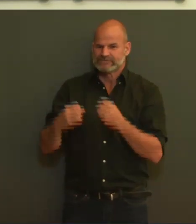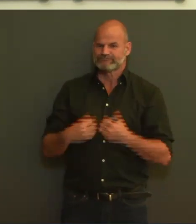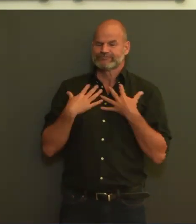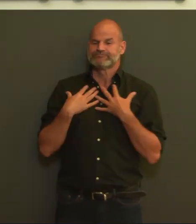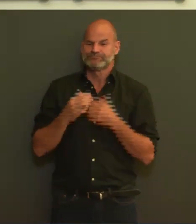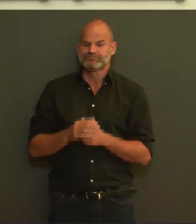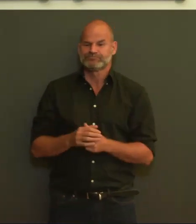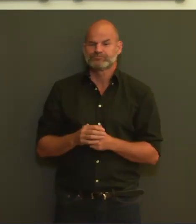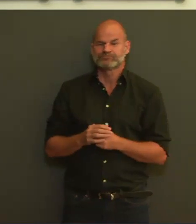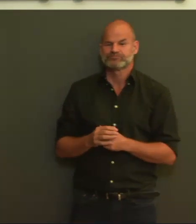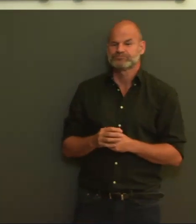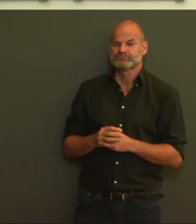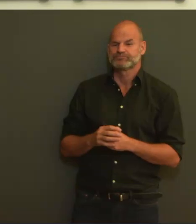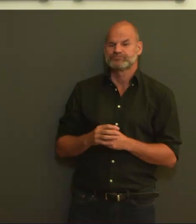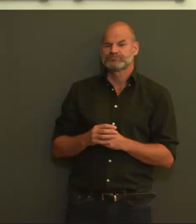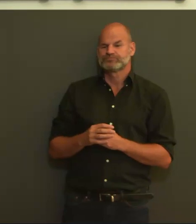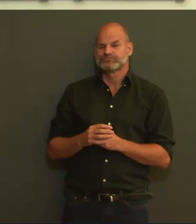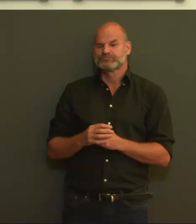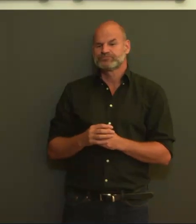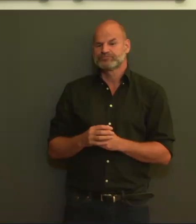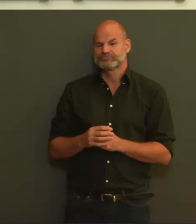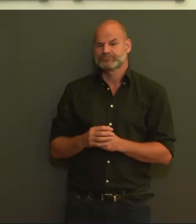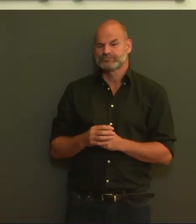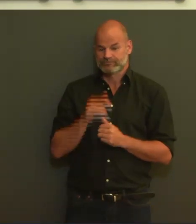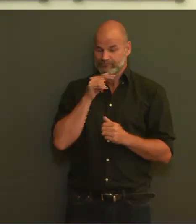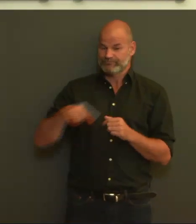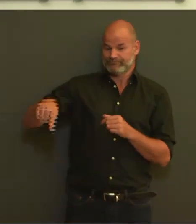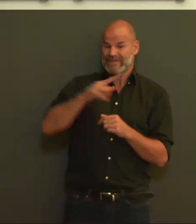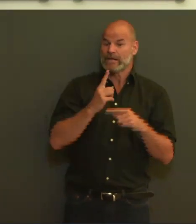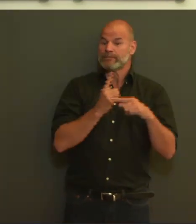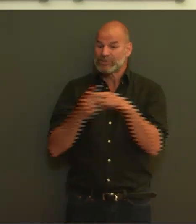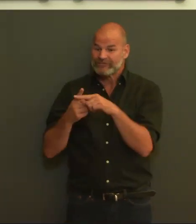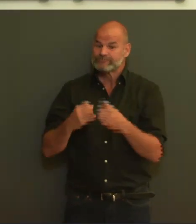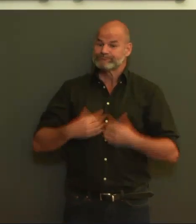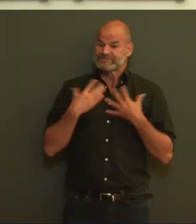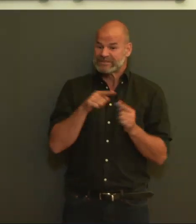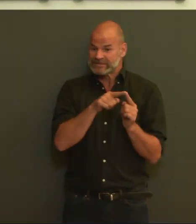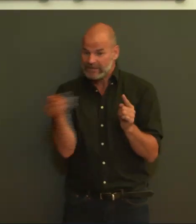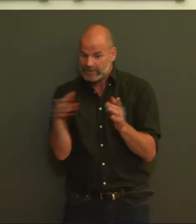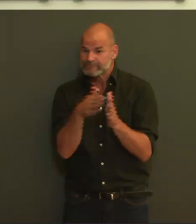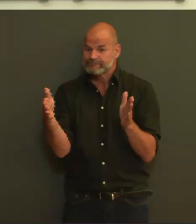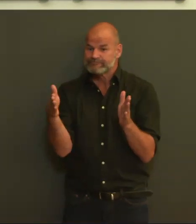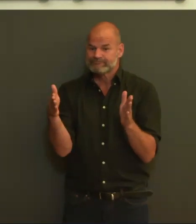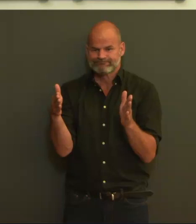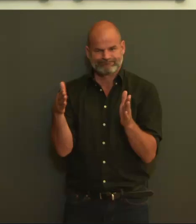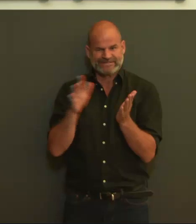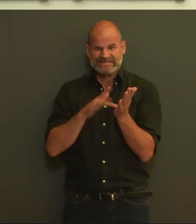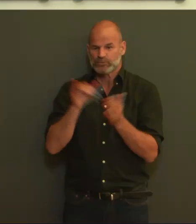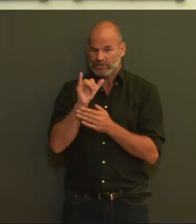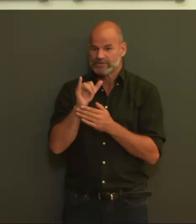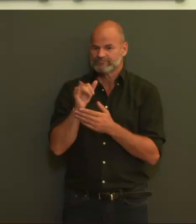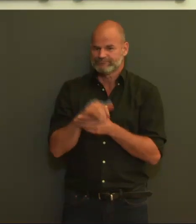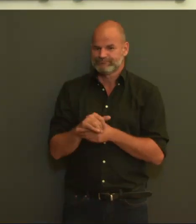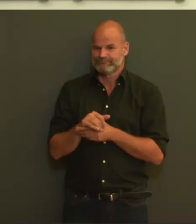In navolging van die positieve gevallen werden er heel wat mensen in quarantaine gezet. Klassen werden gesloten of scholen